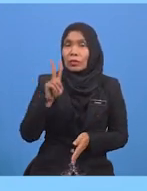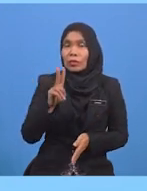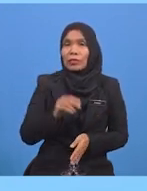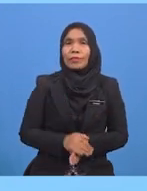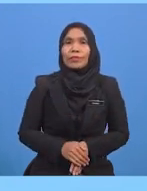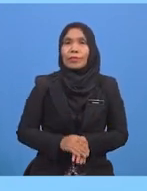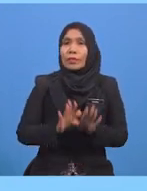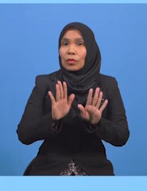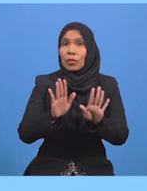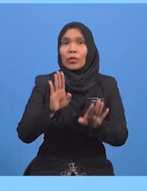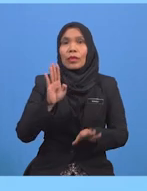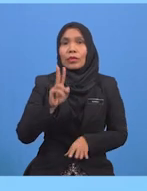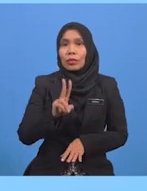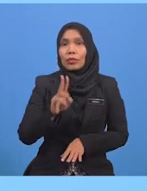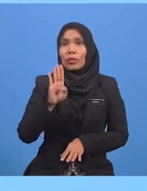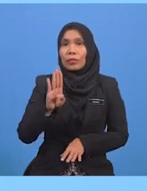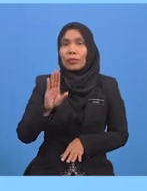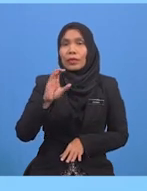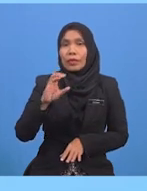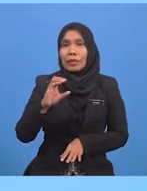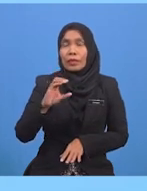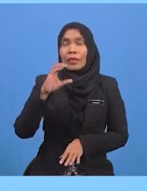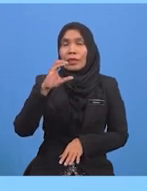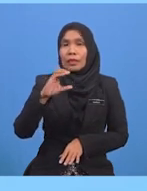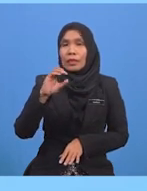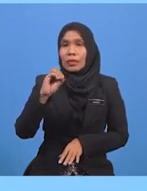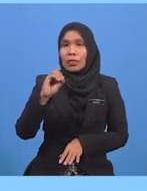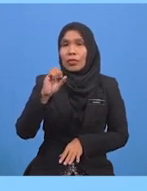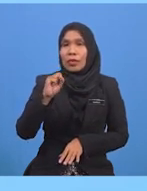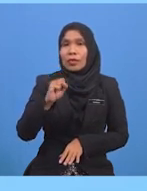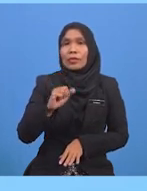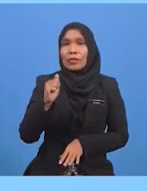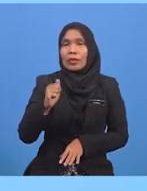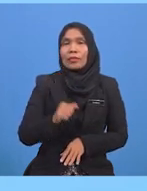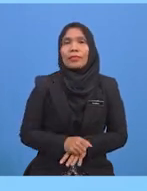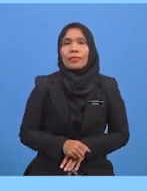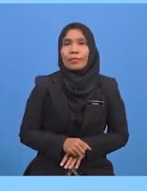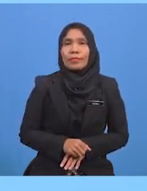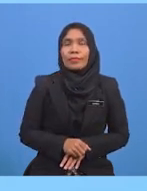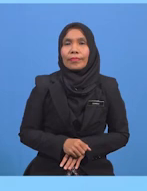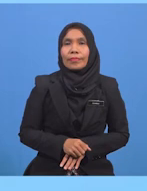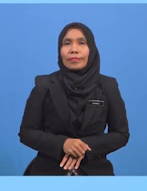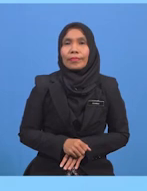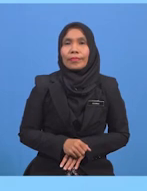2 tolak 2BC cos A terhasil.